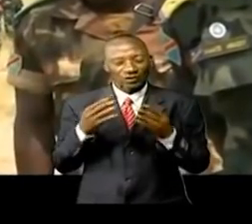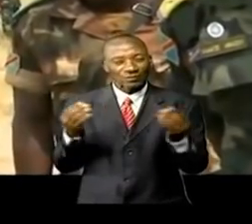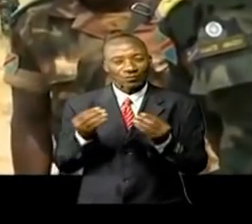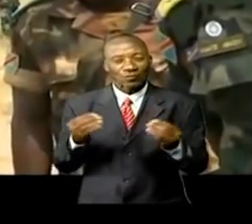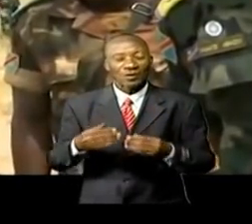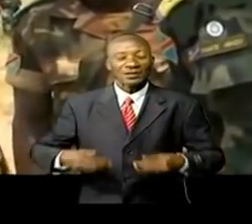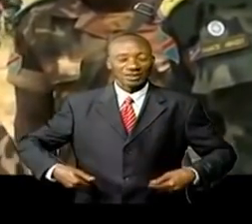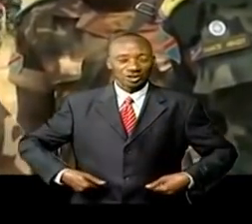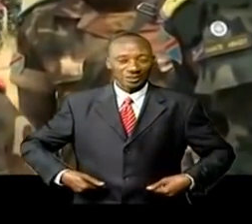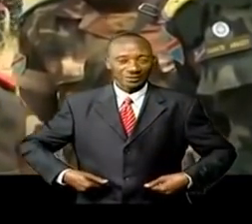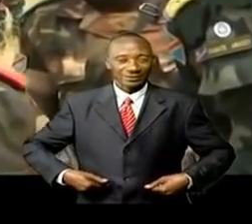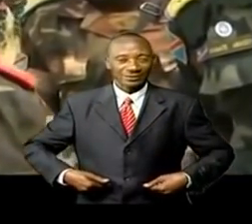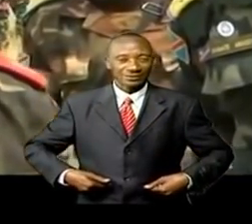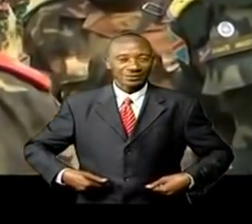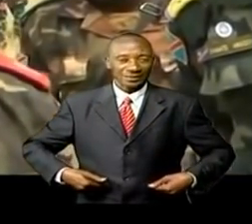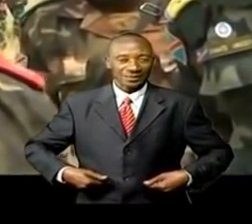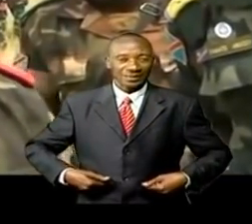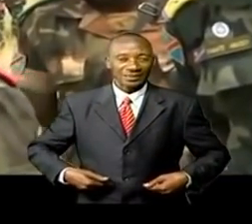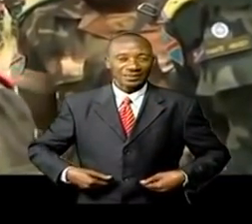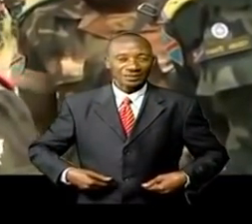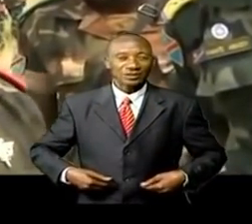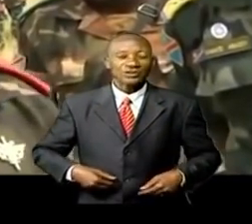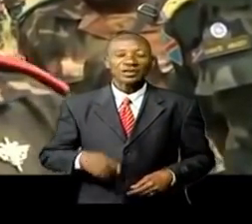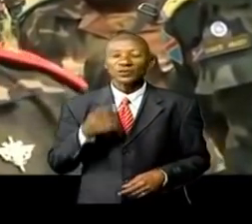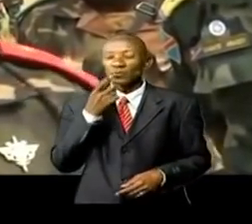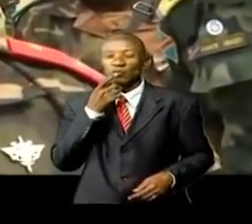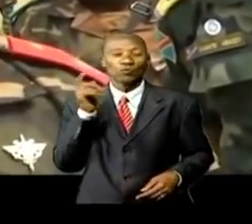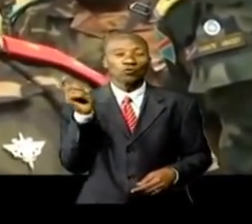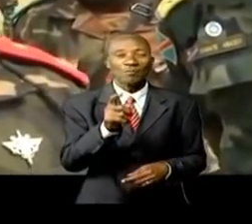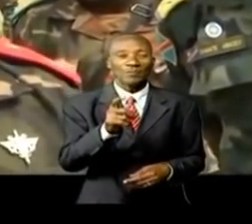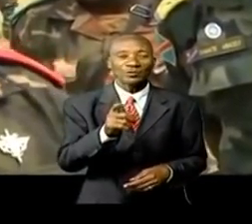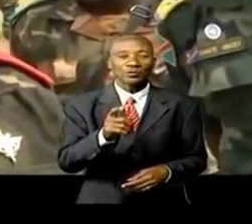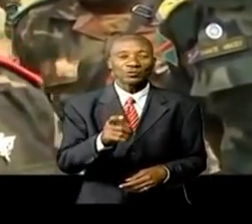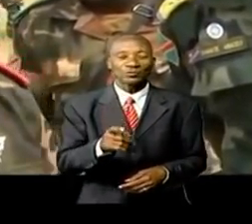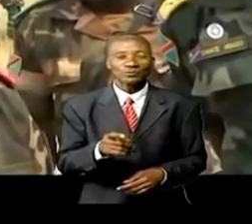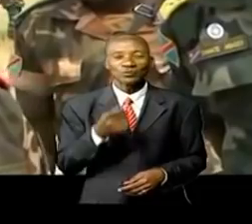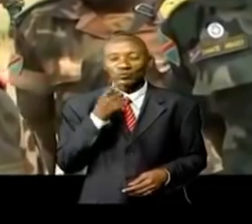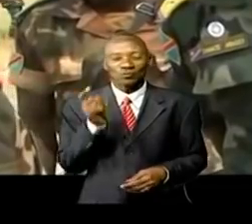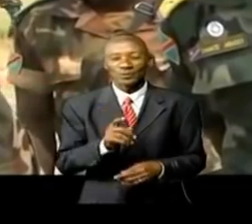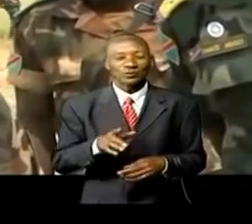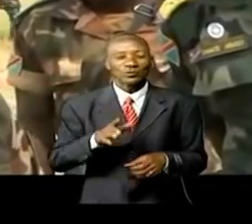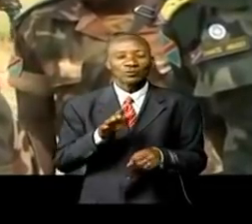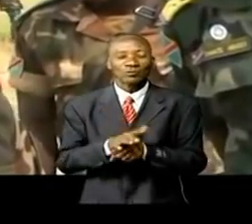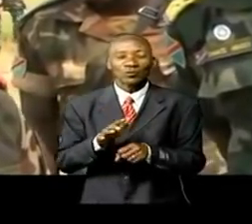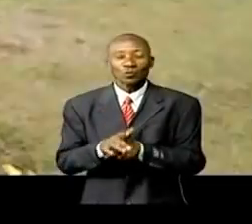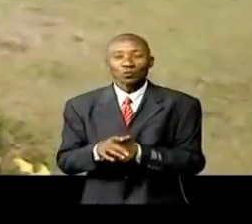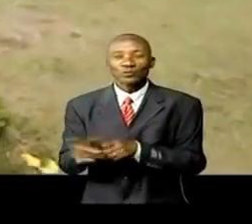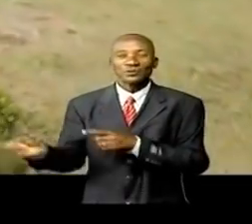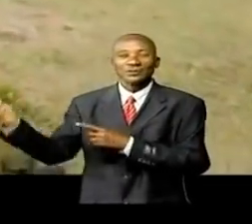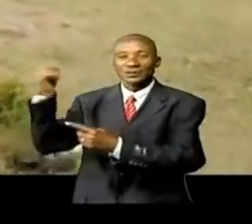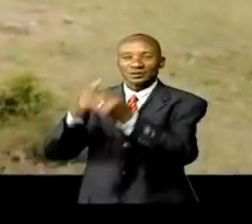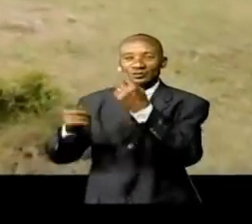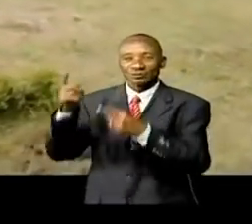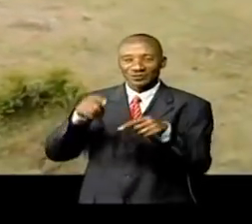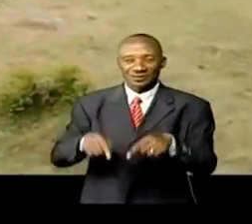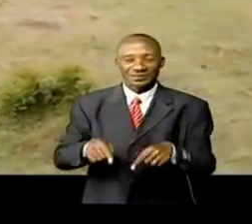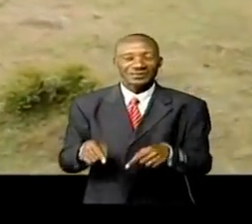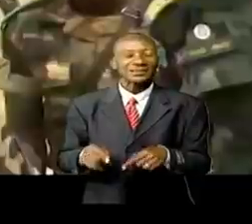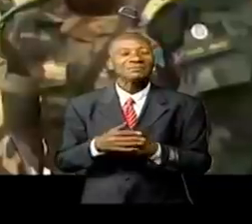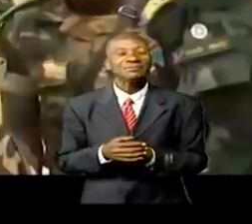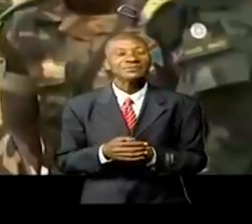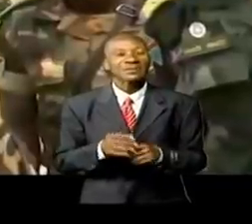jeunes gens, des jeunes commandos formés à la base des Caminant et